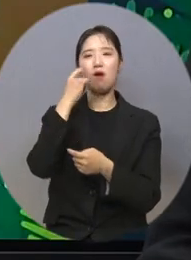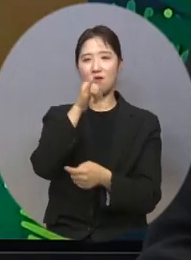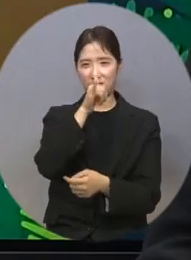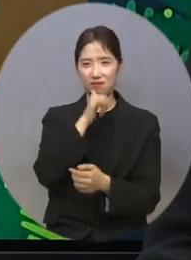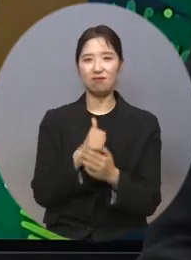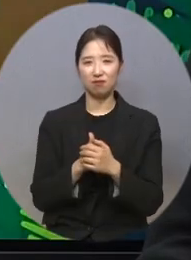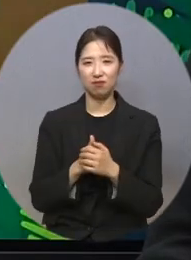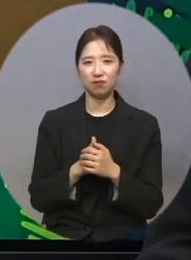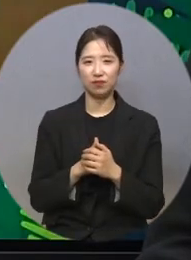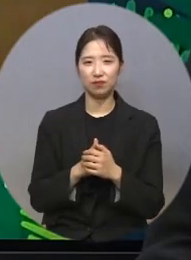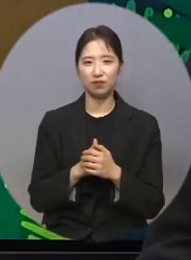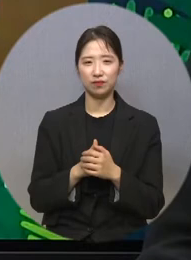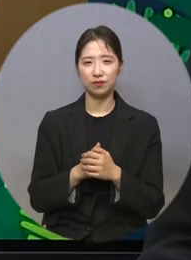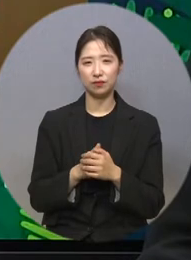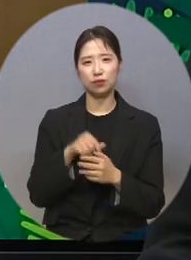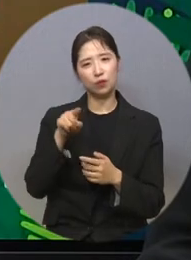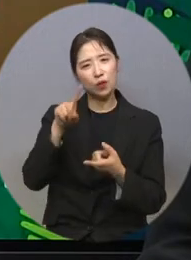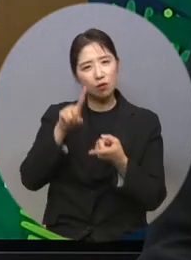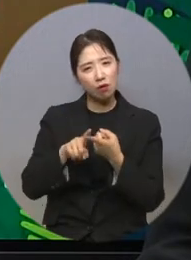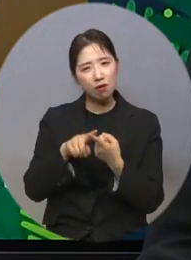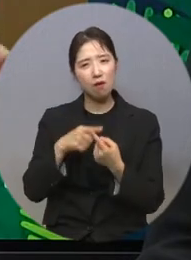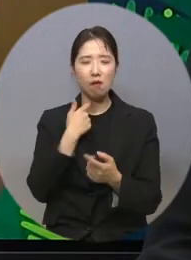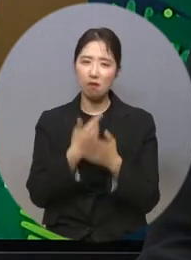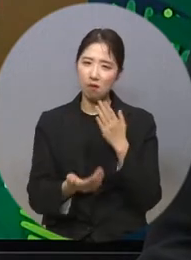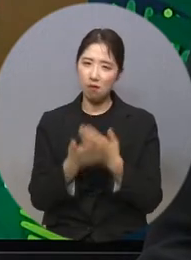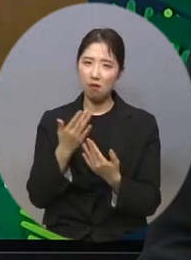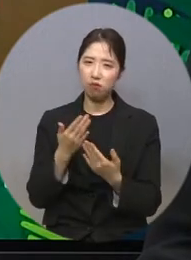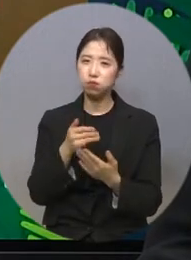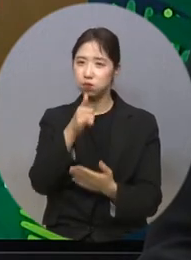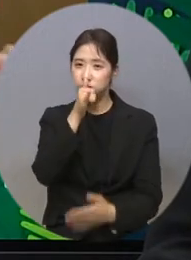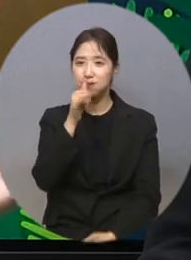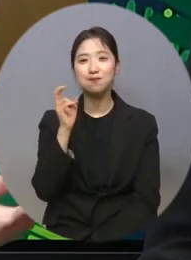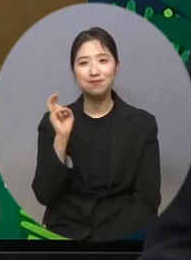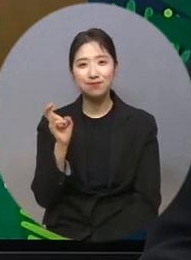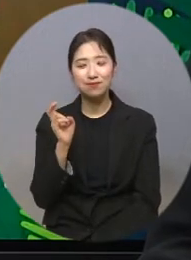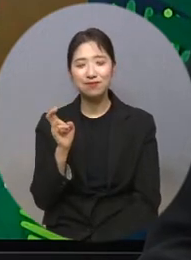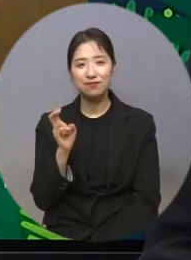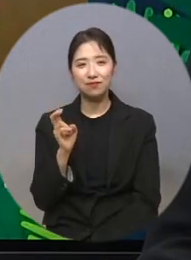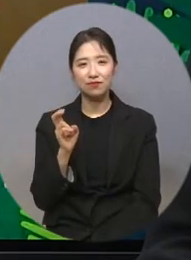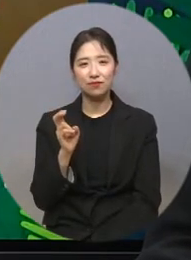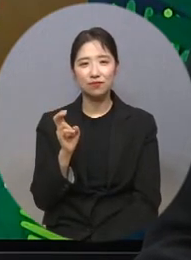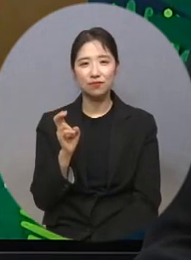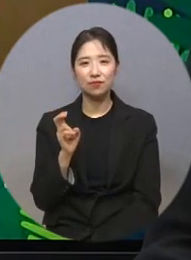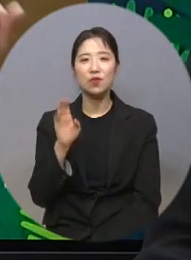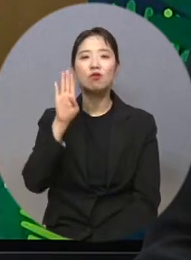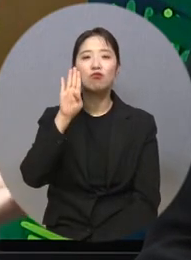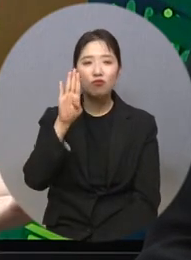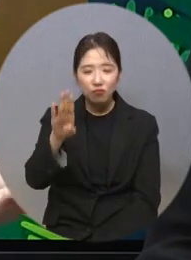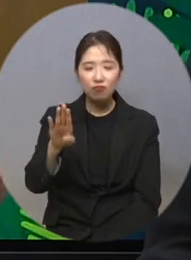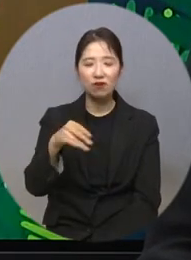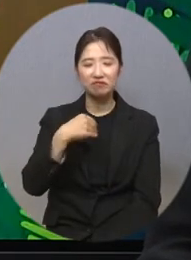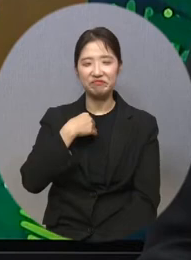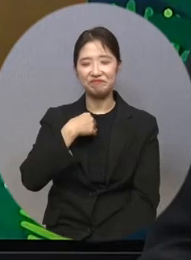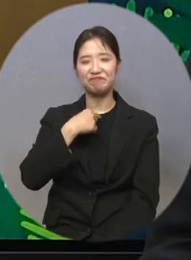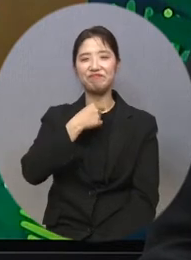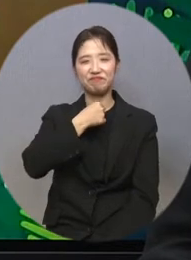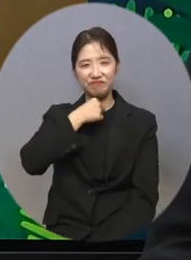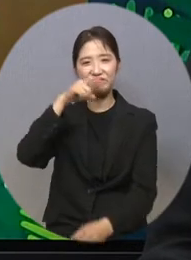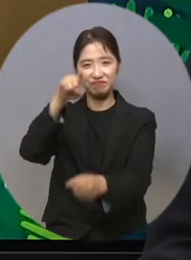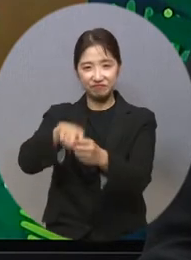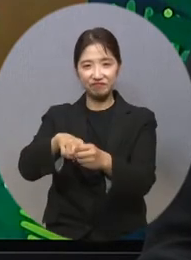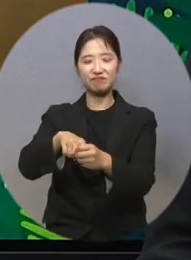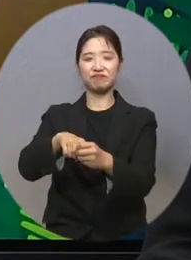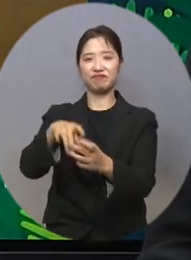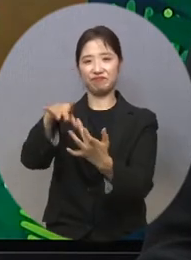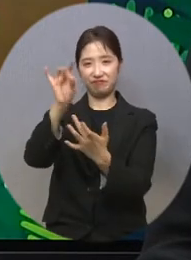왔어요. 이해가 갔어요. 그래서 진로 탐색에서도 그런 경험이 있으셨을 것 같은데 그 뒤에 이제 진로를 택하고